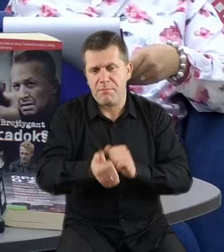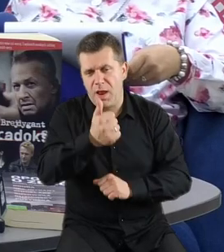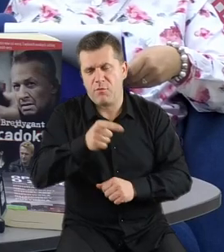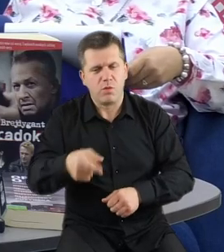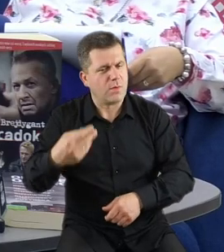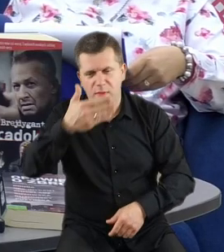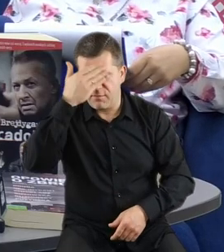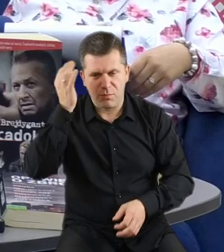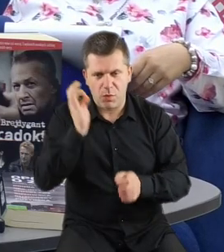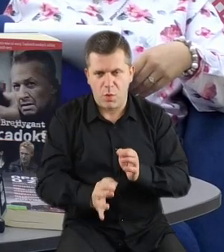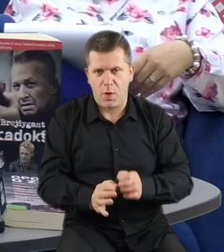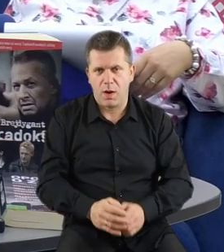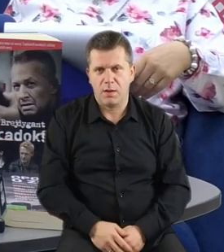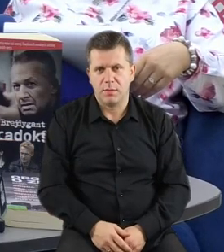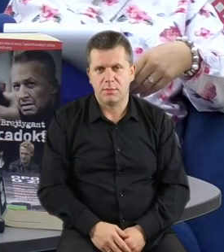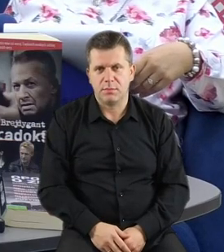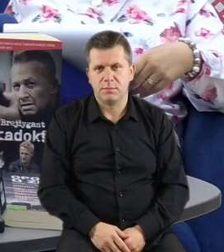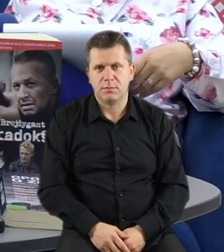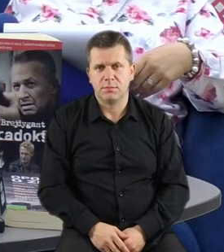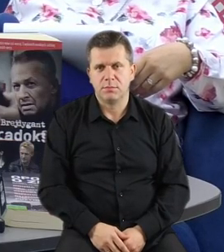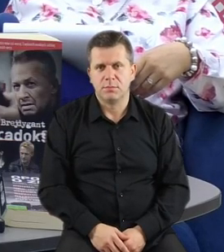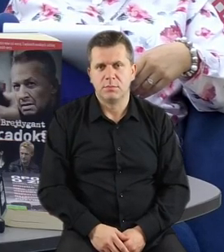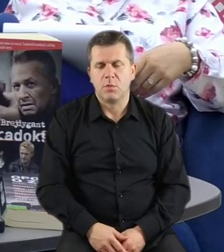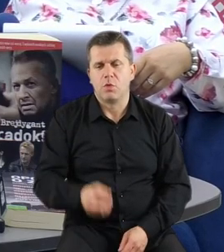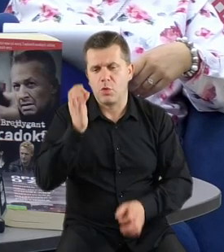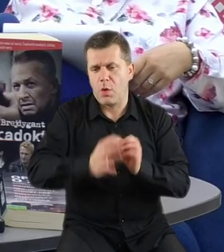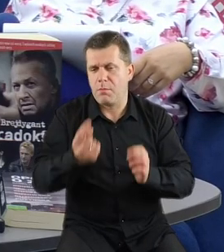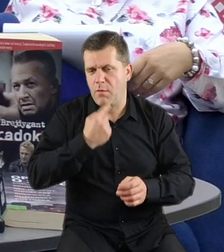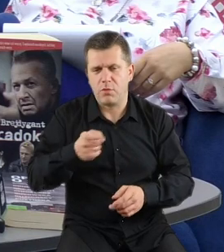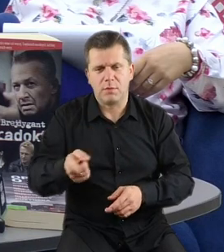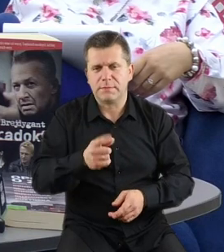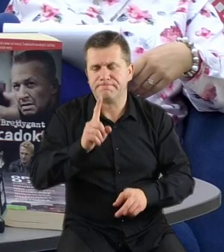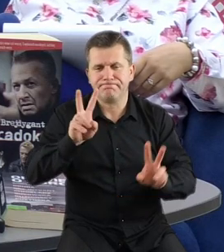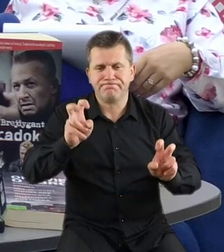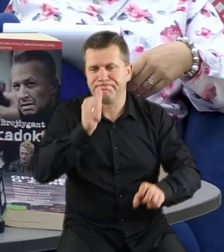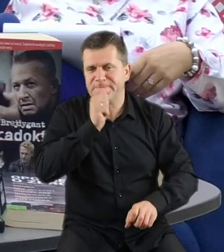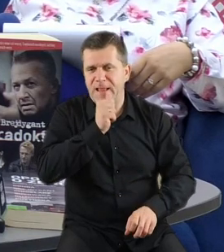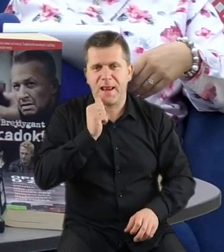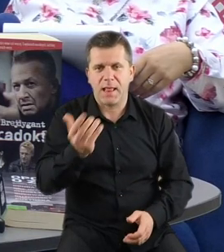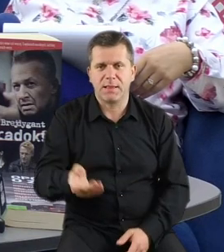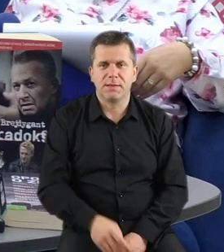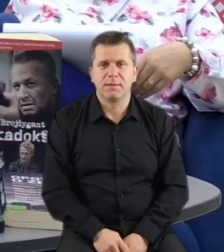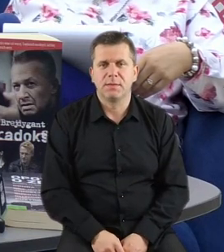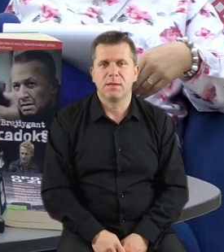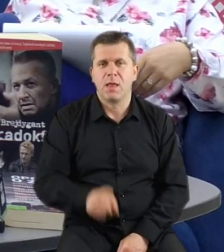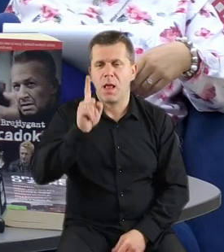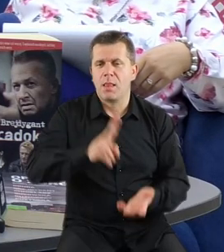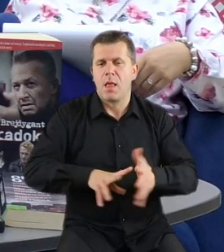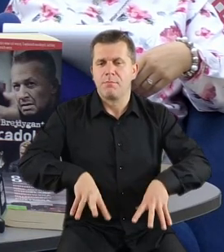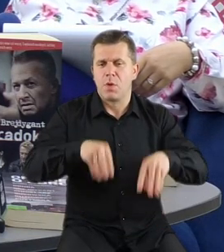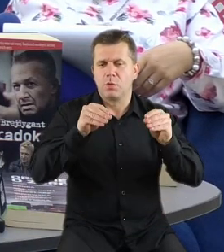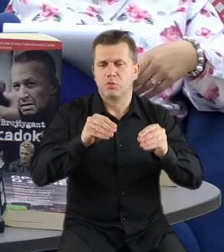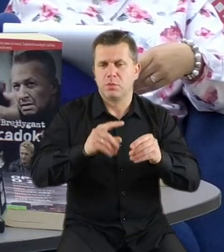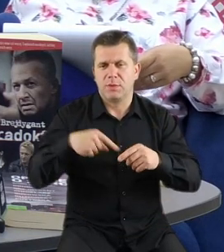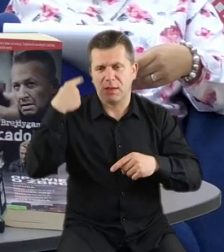potem tego nie wiem. I tego nikt nie umie jakby czarno na białym powiedzieć, to jest straszny sekret. Ale to na początku chyba